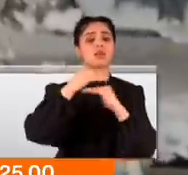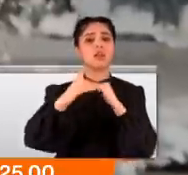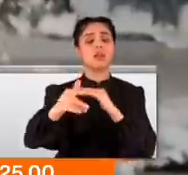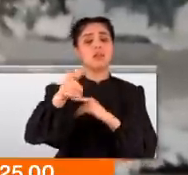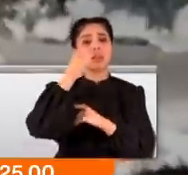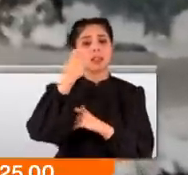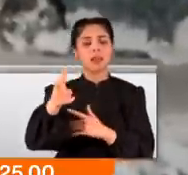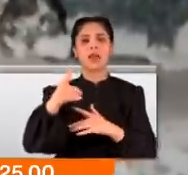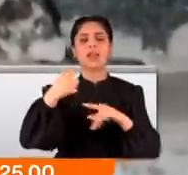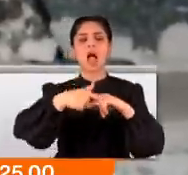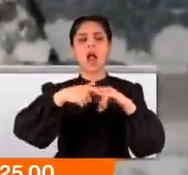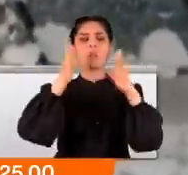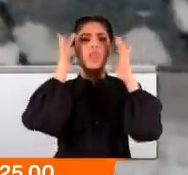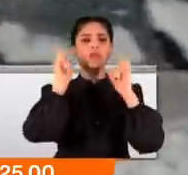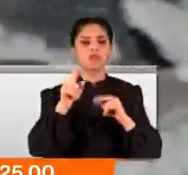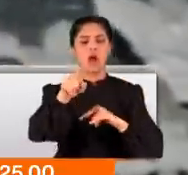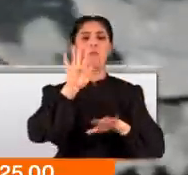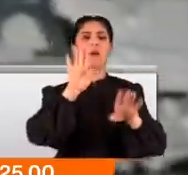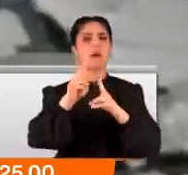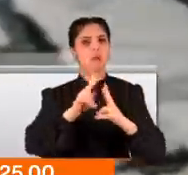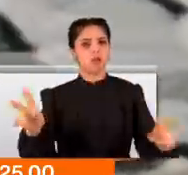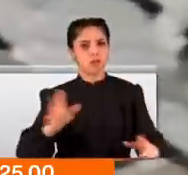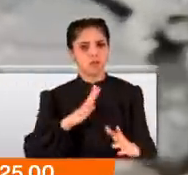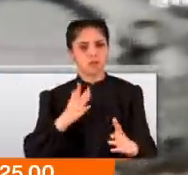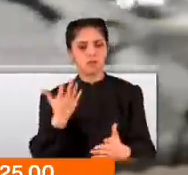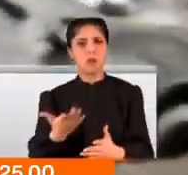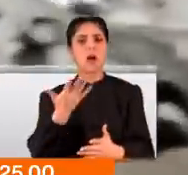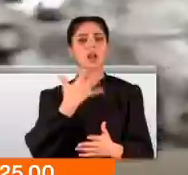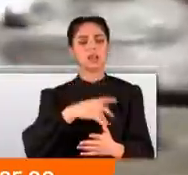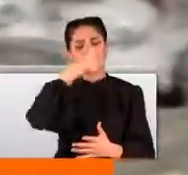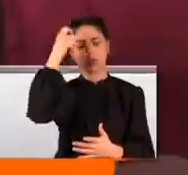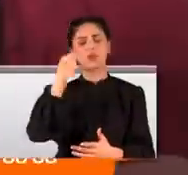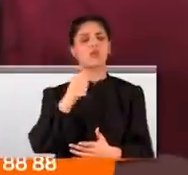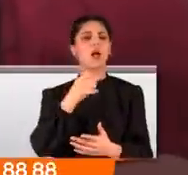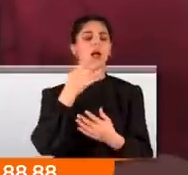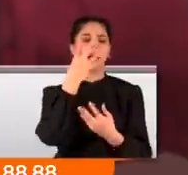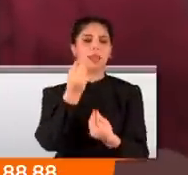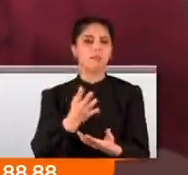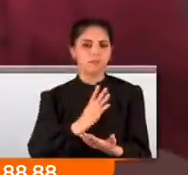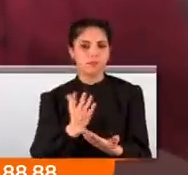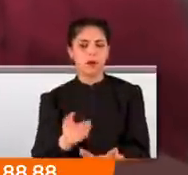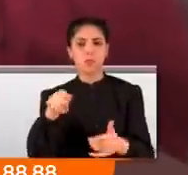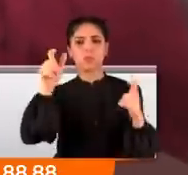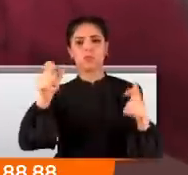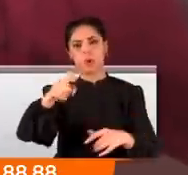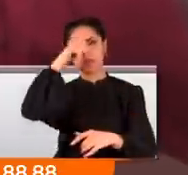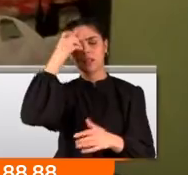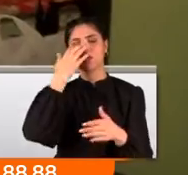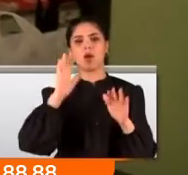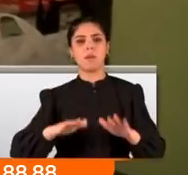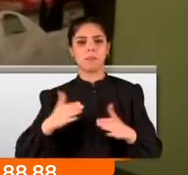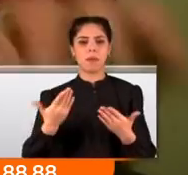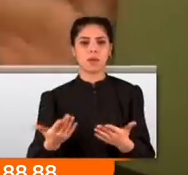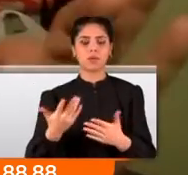Camii sizlere kapısını açmıştı. Sıcak çay ikramımız bulunmaktadır. Sağ olsunlar, işte burada sıcak bir ortamda bekliyoruz.